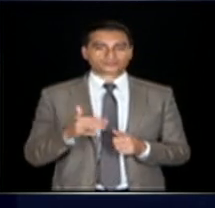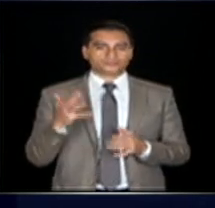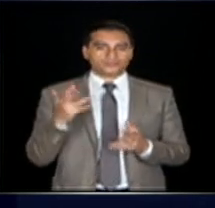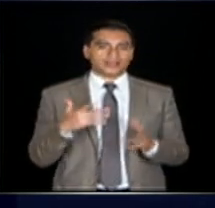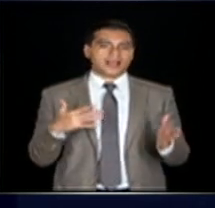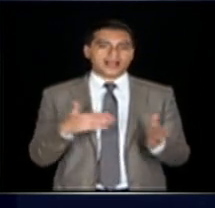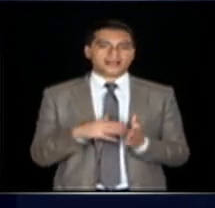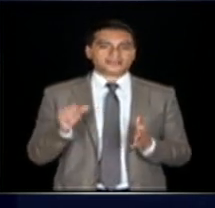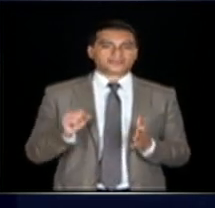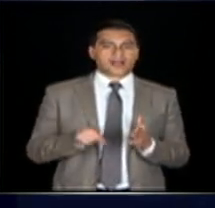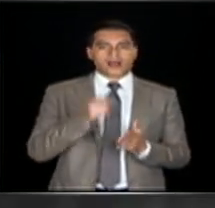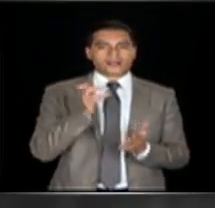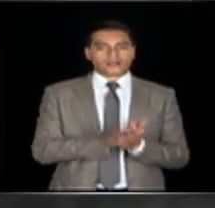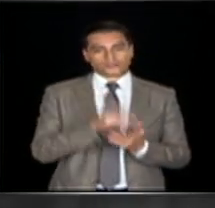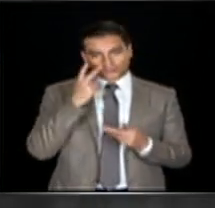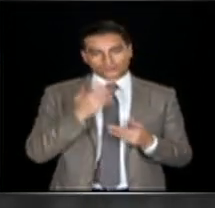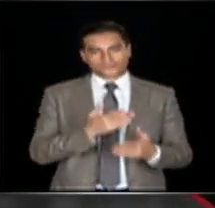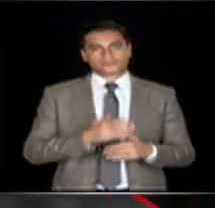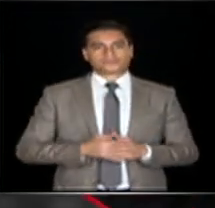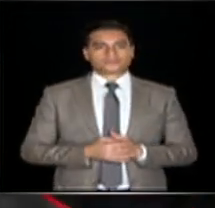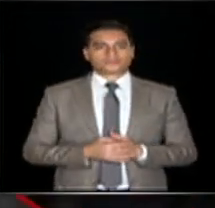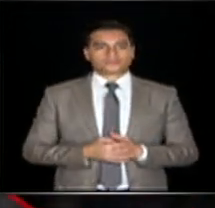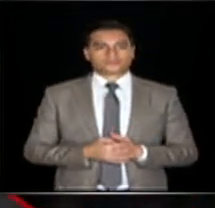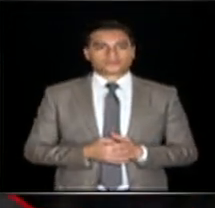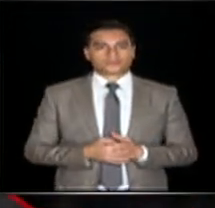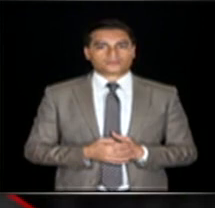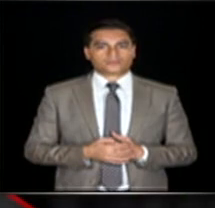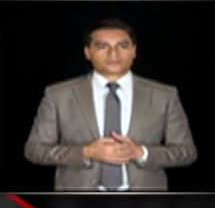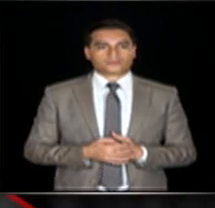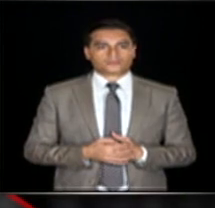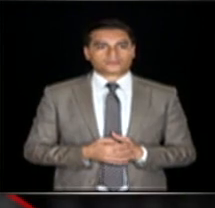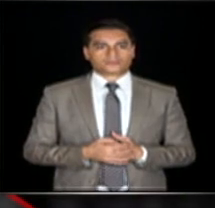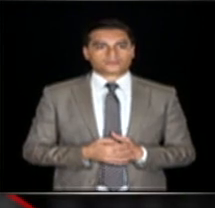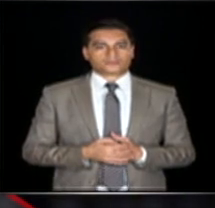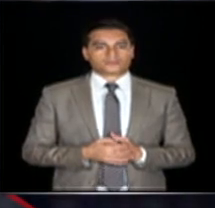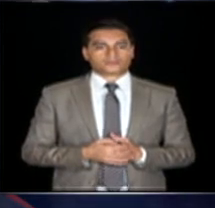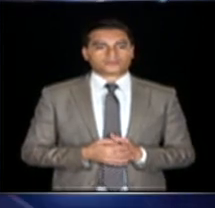آخر فقرة، فقرة عجلة الحظ. عجلة الحظ.